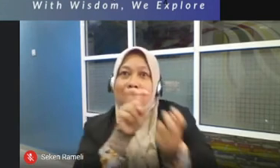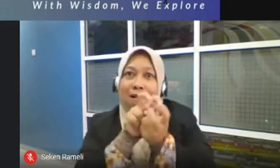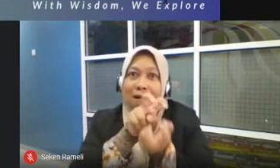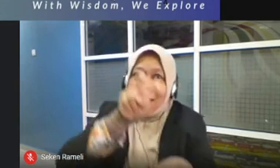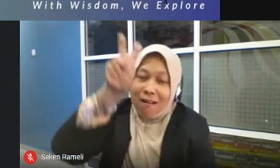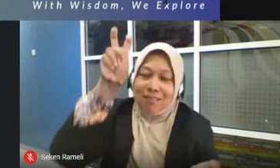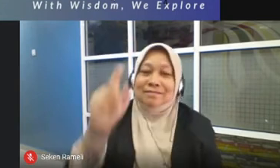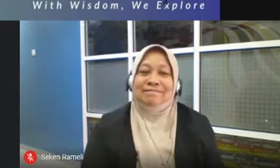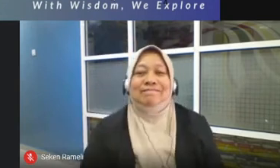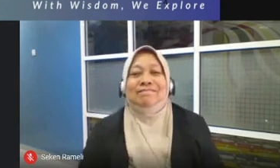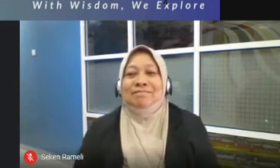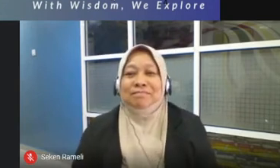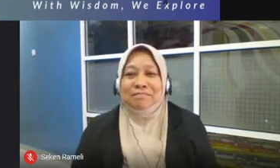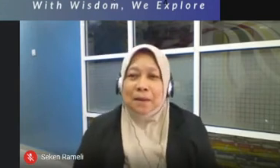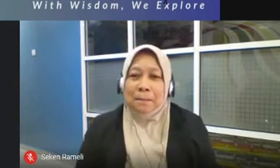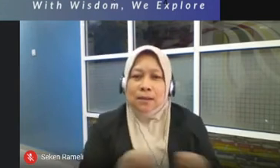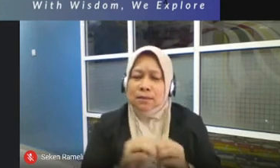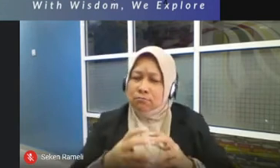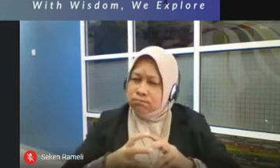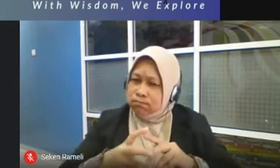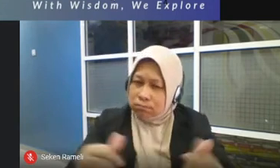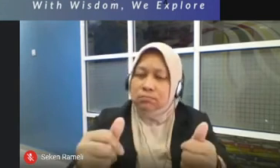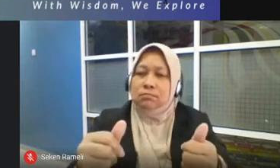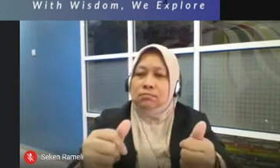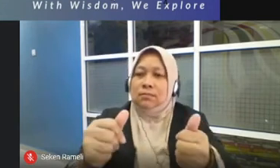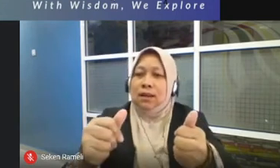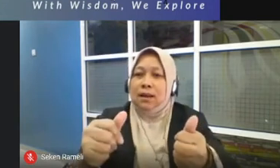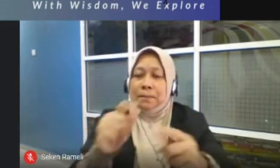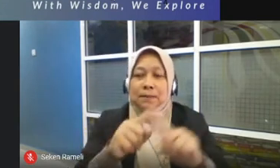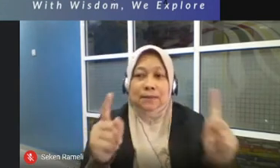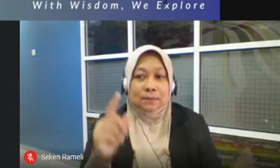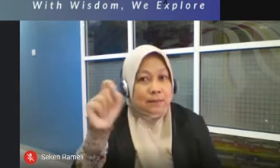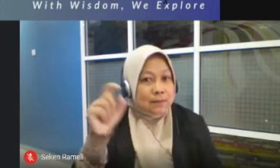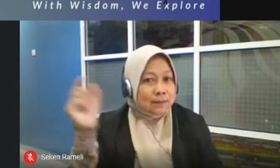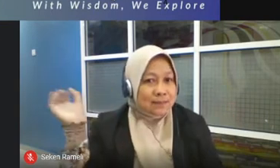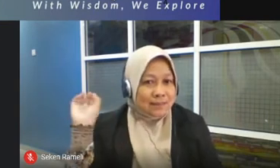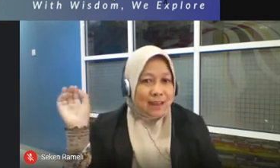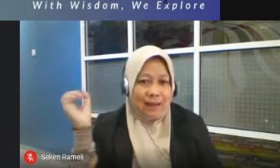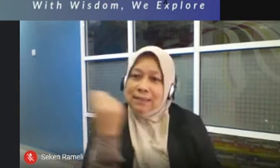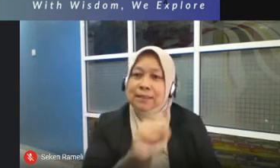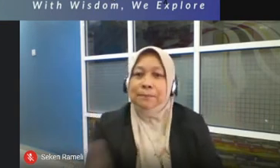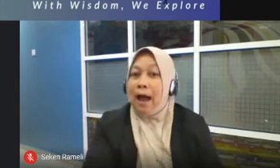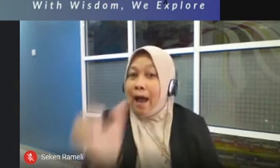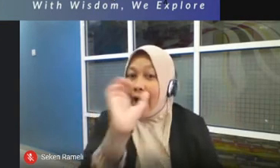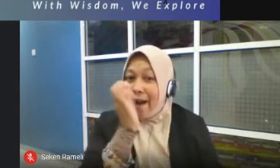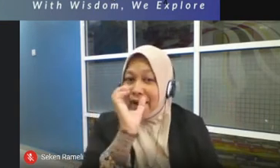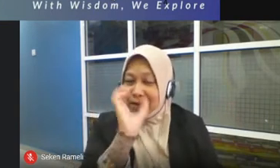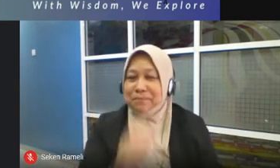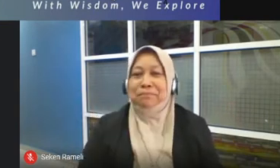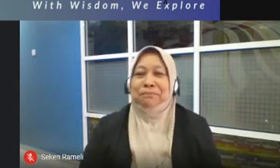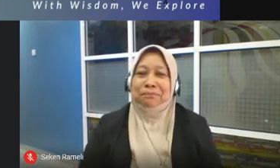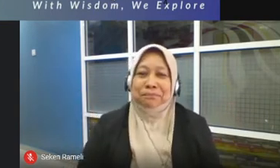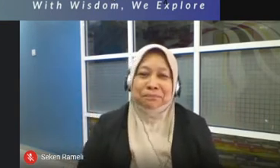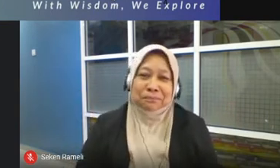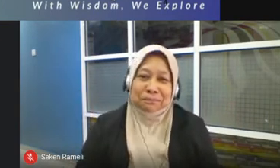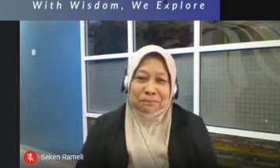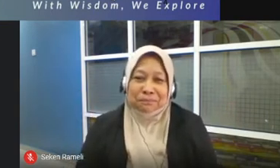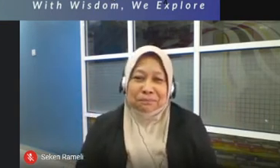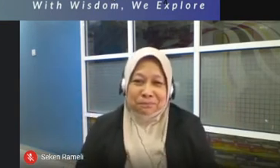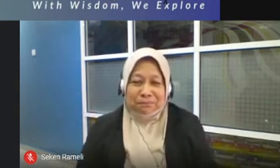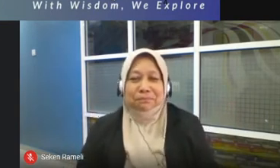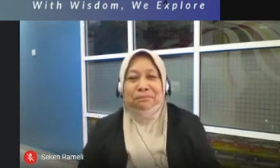tekak kokolahnya. Jadi kena sediakan, siapa nak sebut tu kena sediakan air, kena sediakan